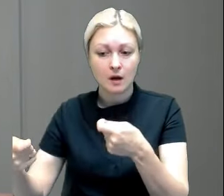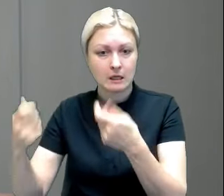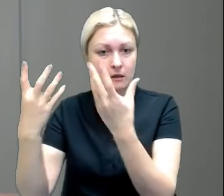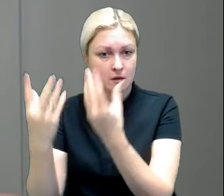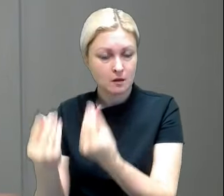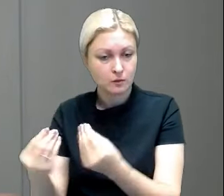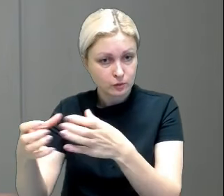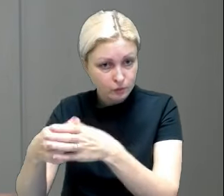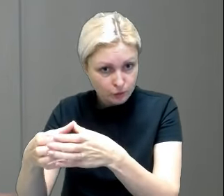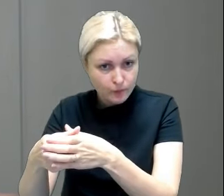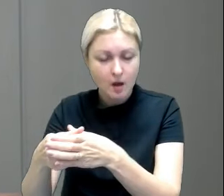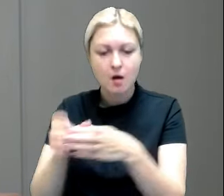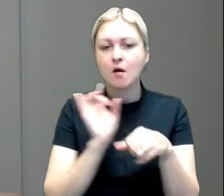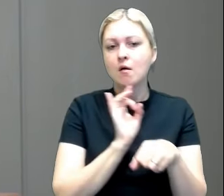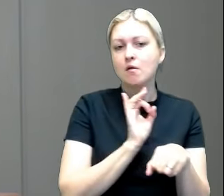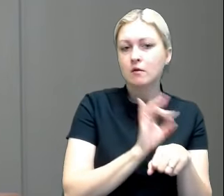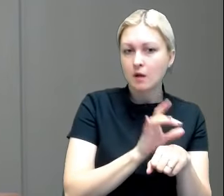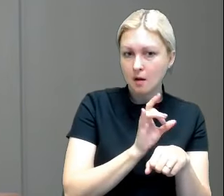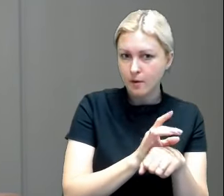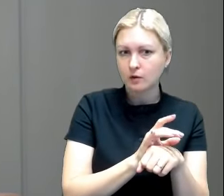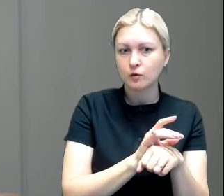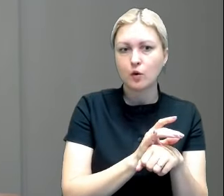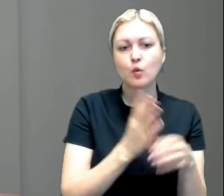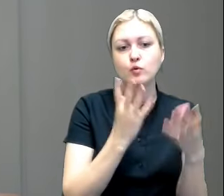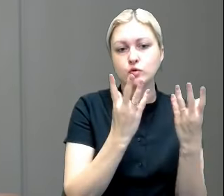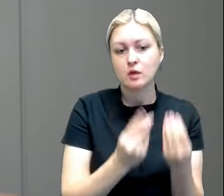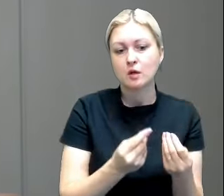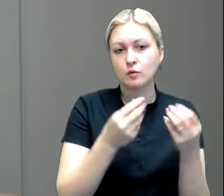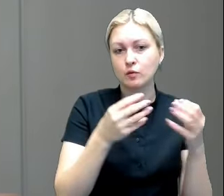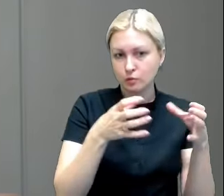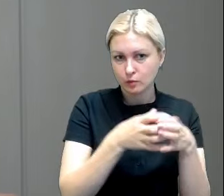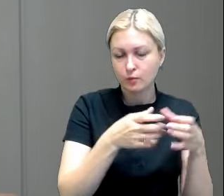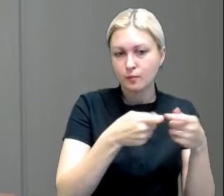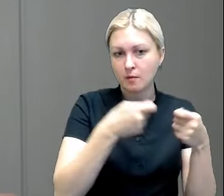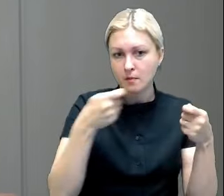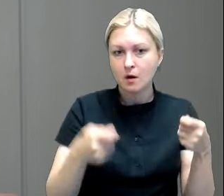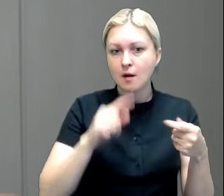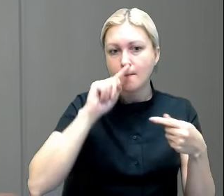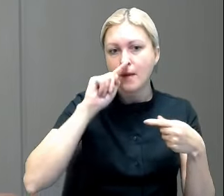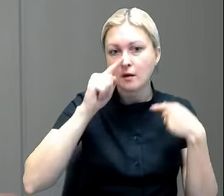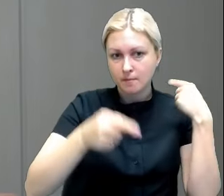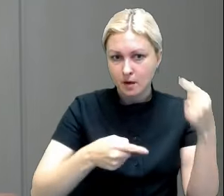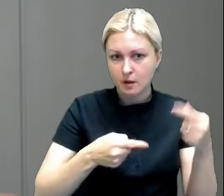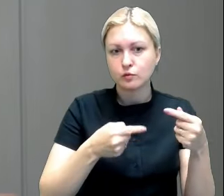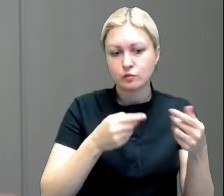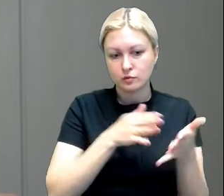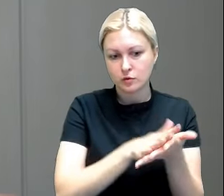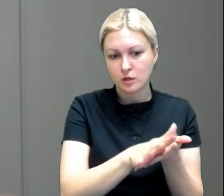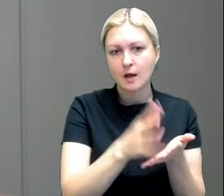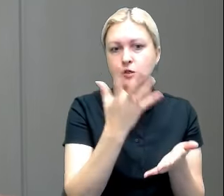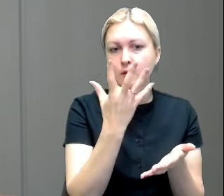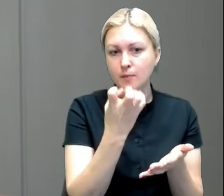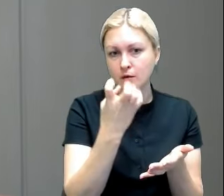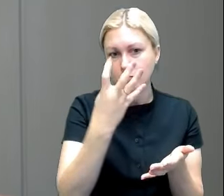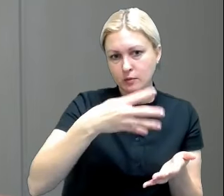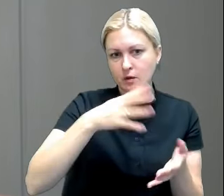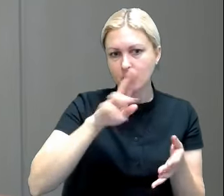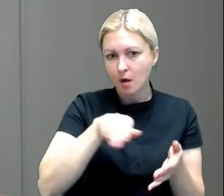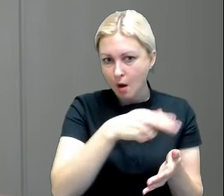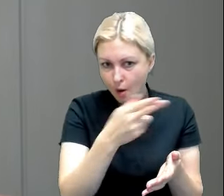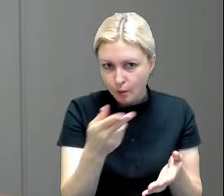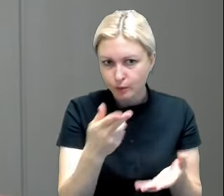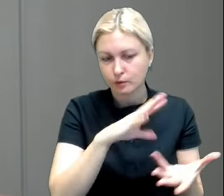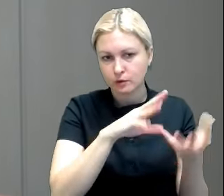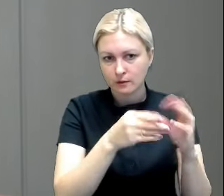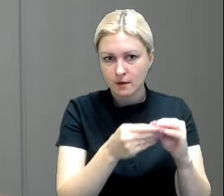tai klaipėdoje už prailgintą dienos grupę per metus šeima išleidžia apie 540 € ir tai yra